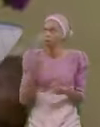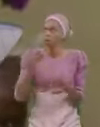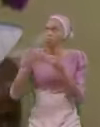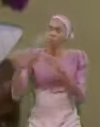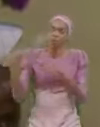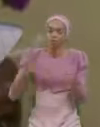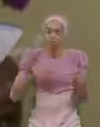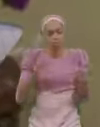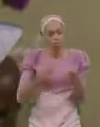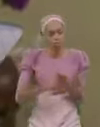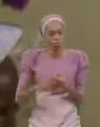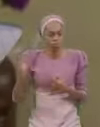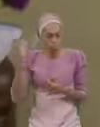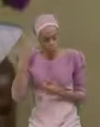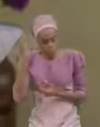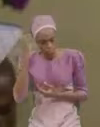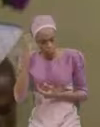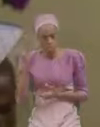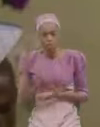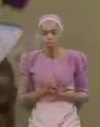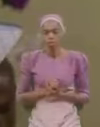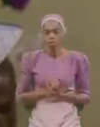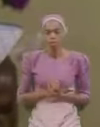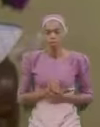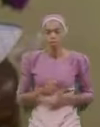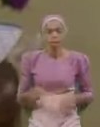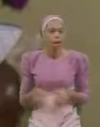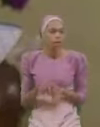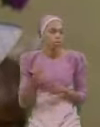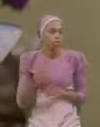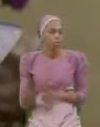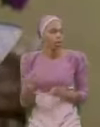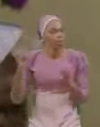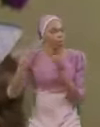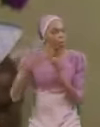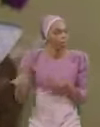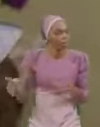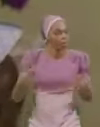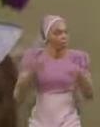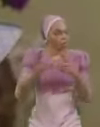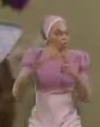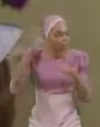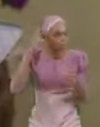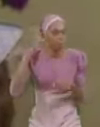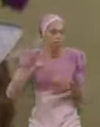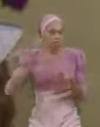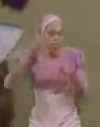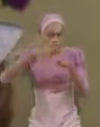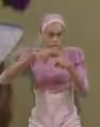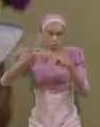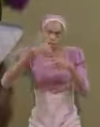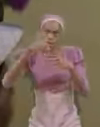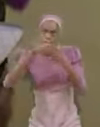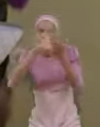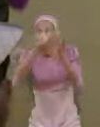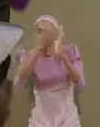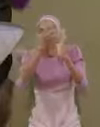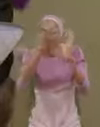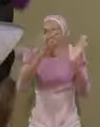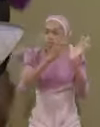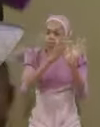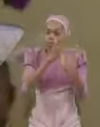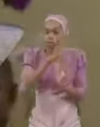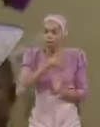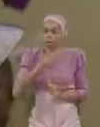approche-toi pour écouter plutôt que plutôt que pour offrir le sacrifice des inensés tout ce que Jésus